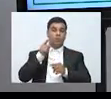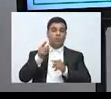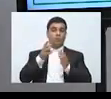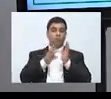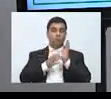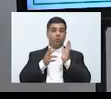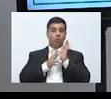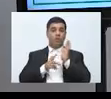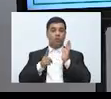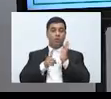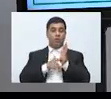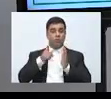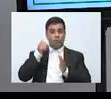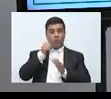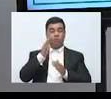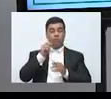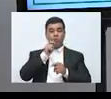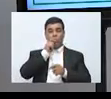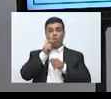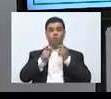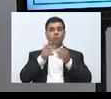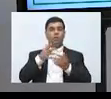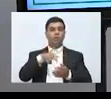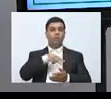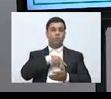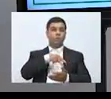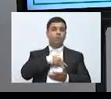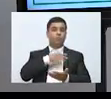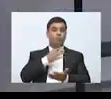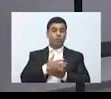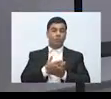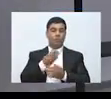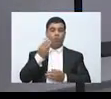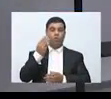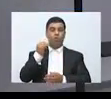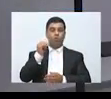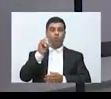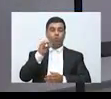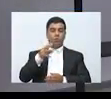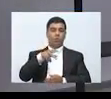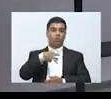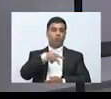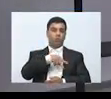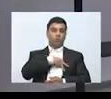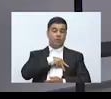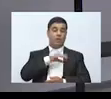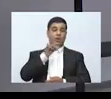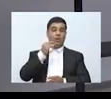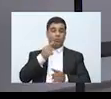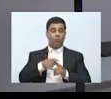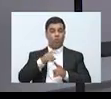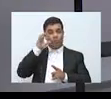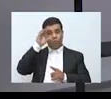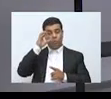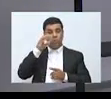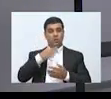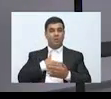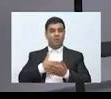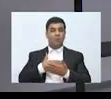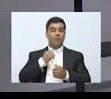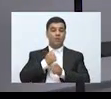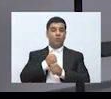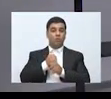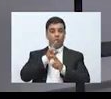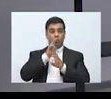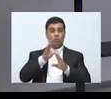1987-yil. Va mukofotlari Demak, shuhrat medali hamda O'zbekistonda xizmat ko'rsatgan